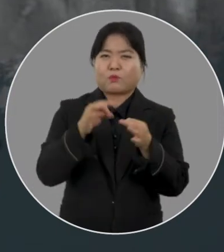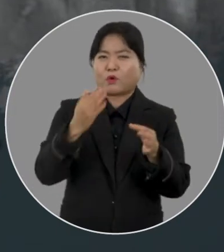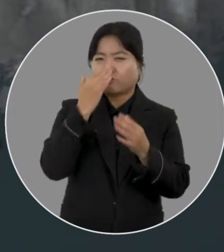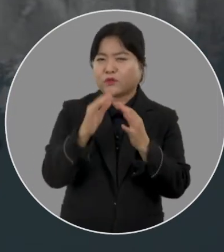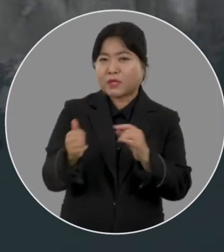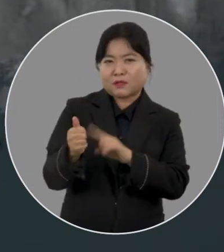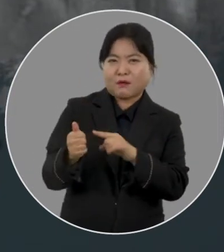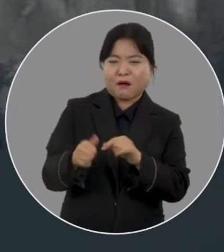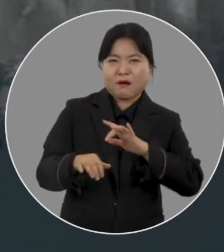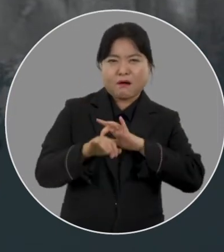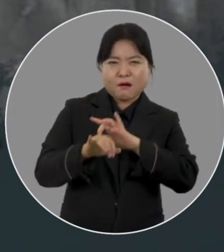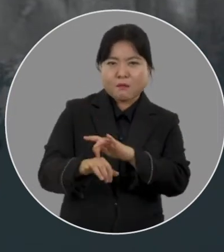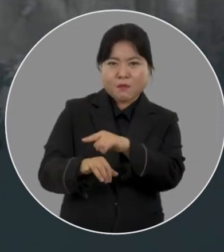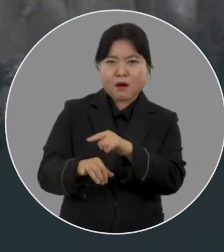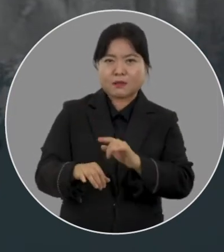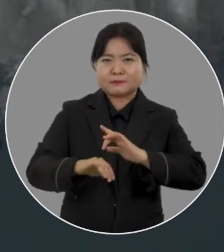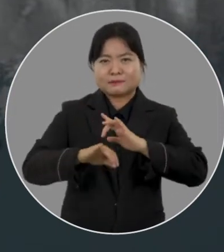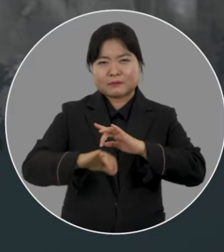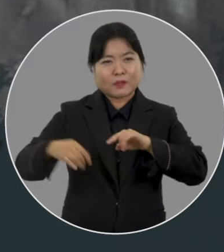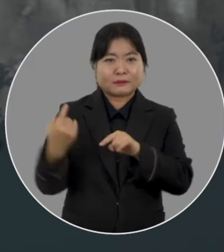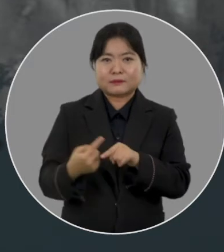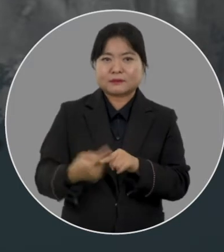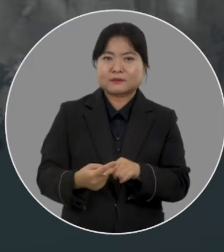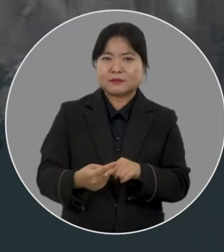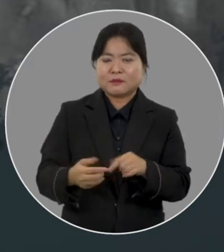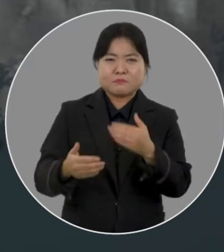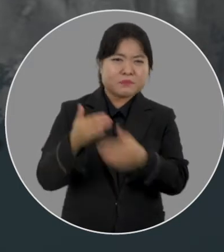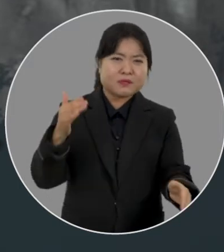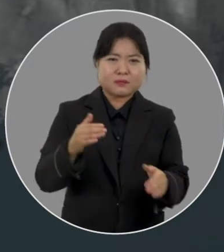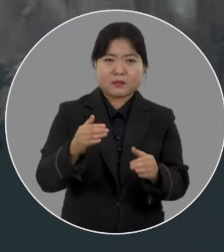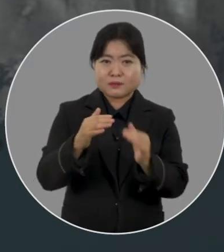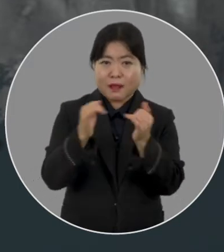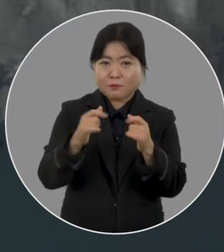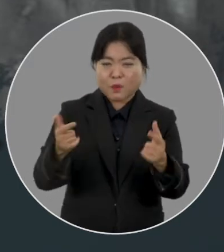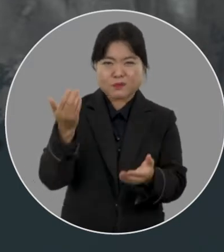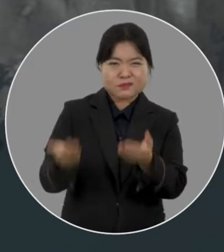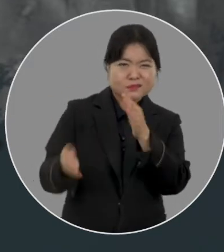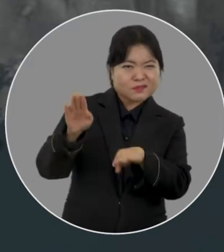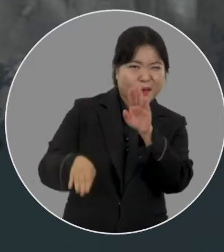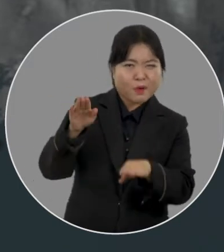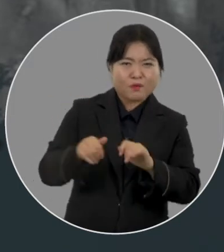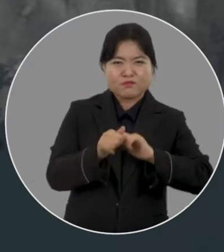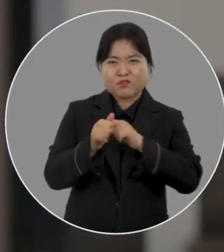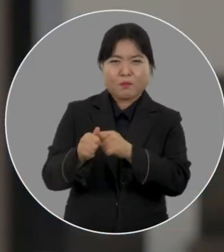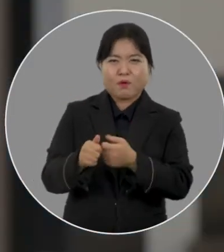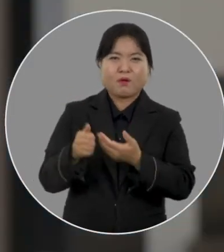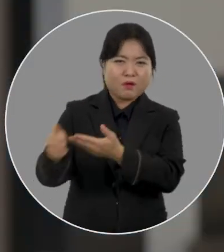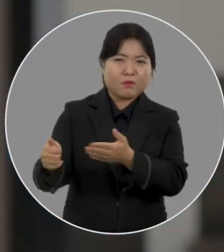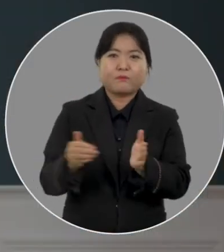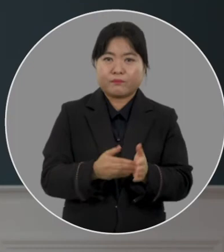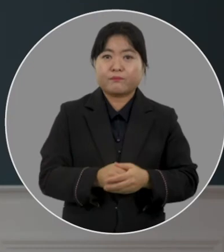유대인들을 악마와 또 사탄의 버금가는 배제된 민족으로 차별하고 처벌해 왔던 겁니다.